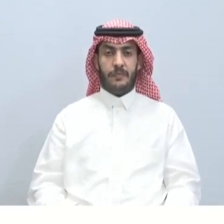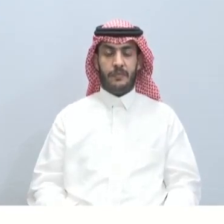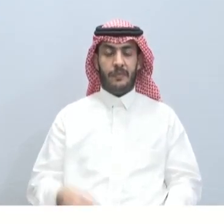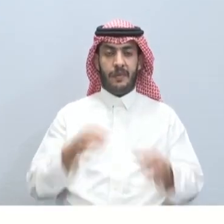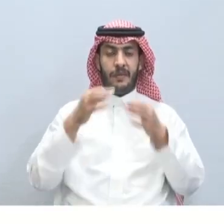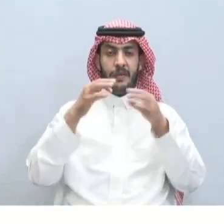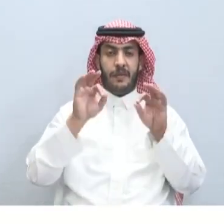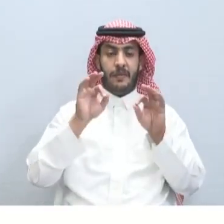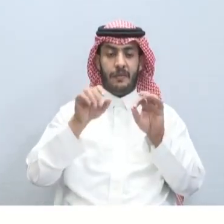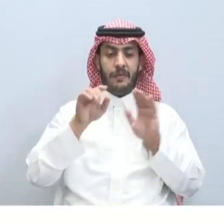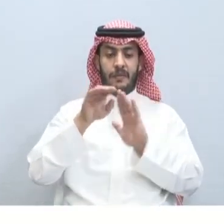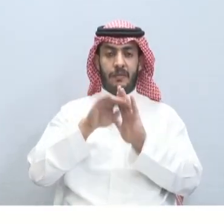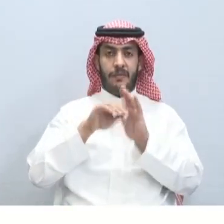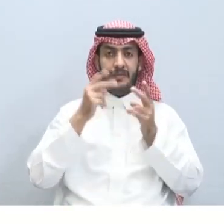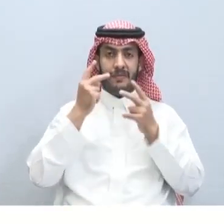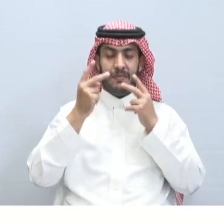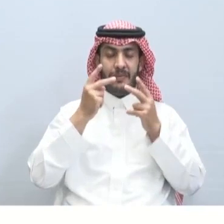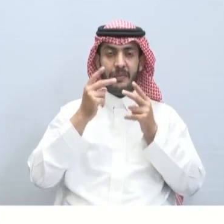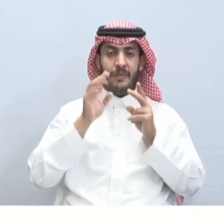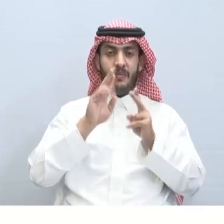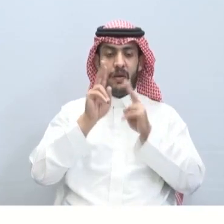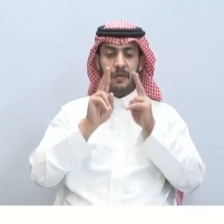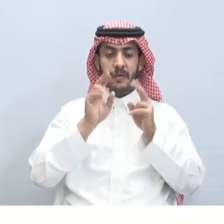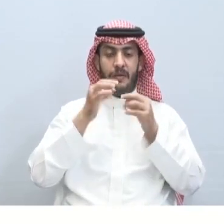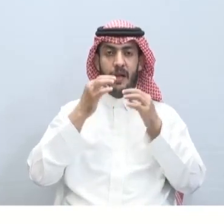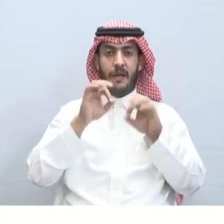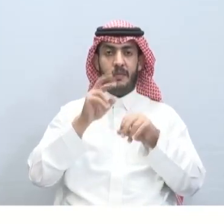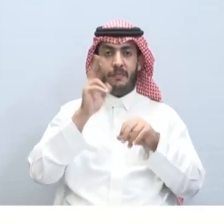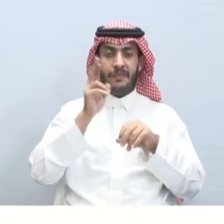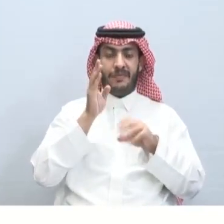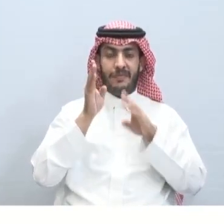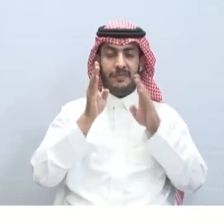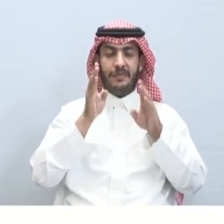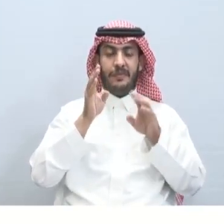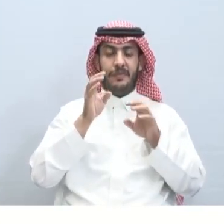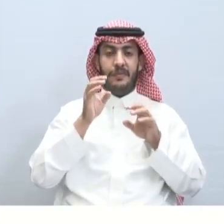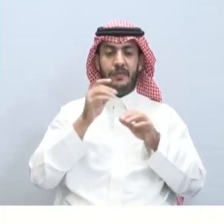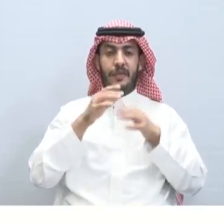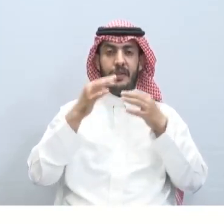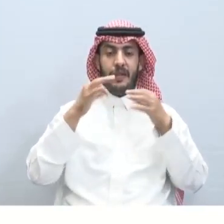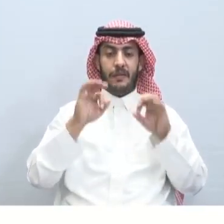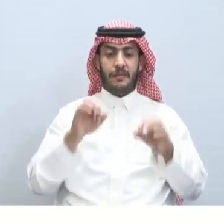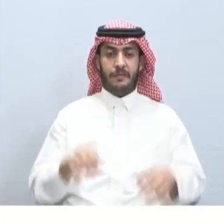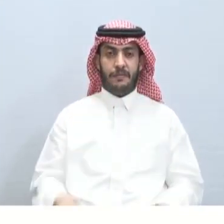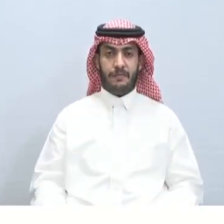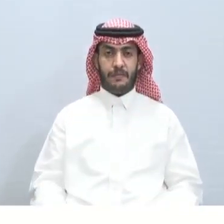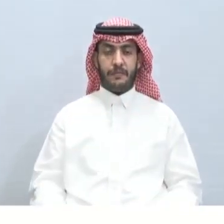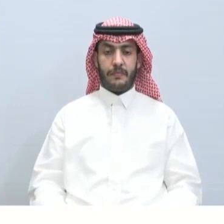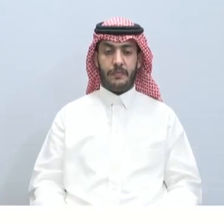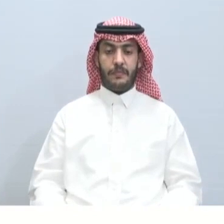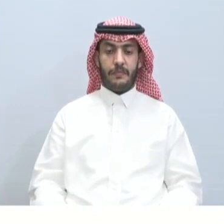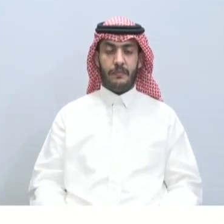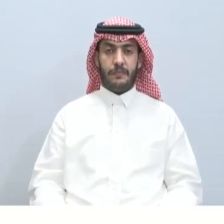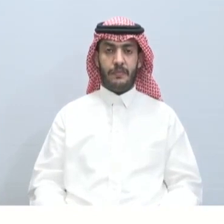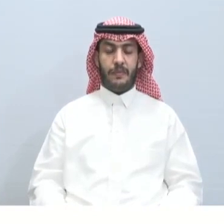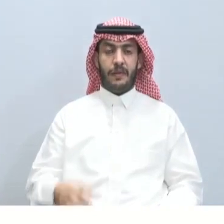ادواتها قد يكون من خلال الاستطلاعات المقابلات المسح الميداني جميع الامور كما يحدث ايضا في